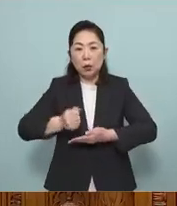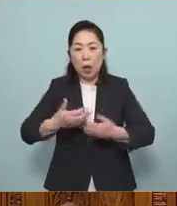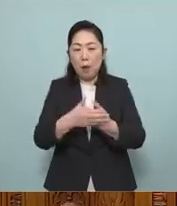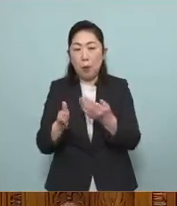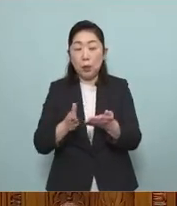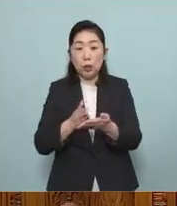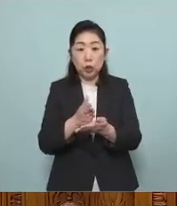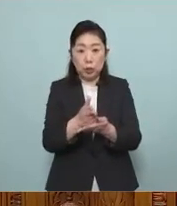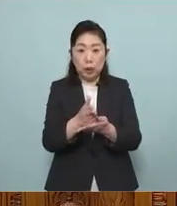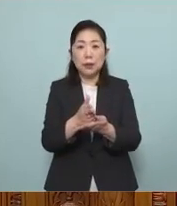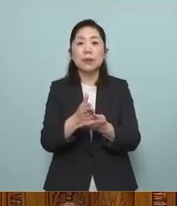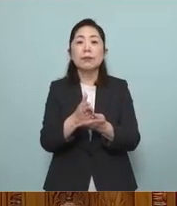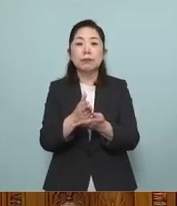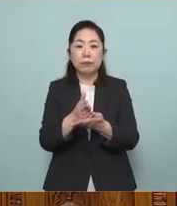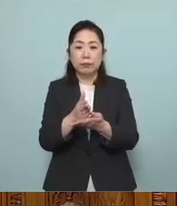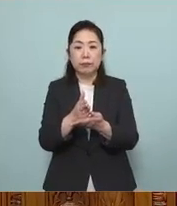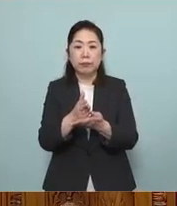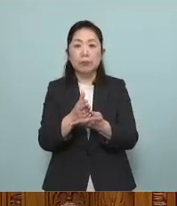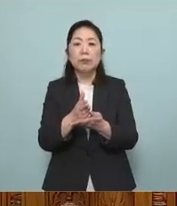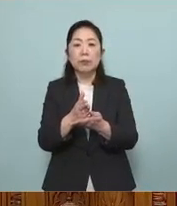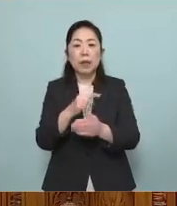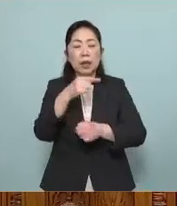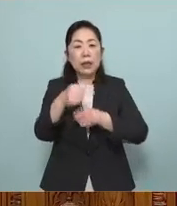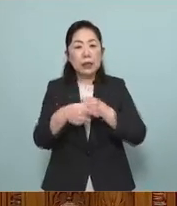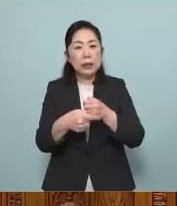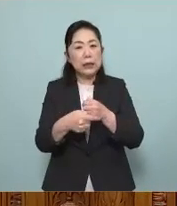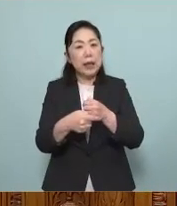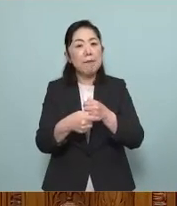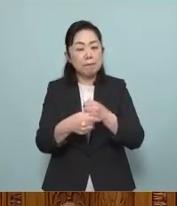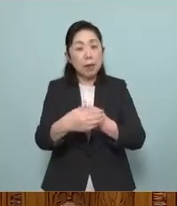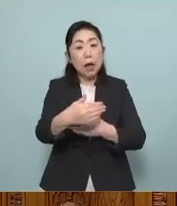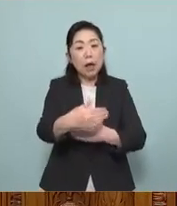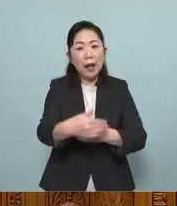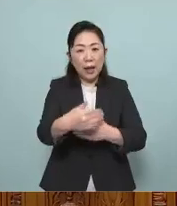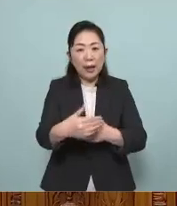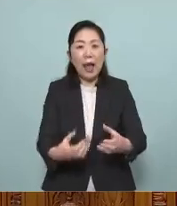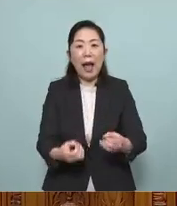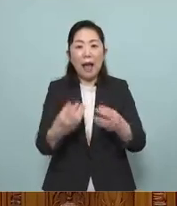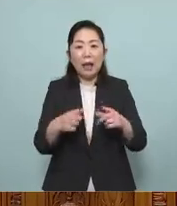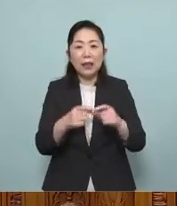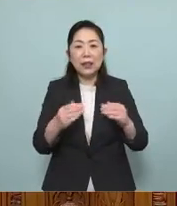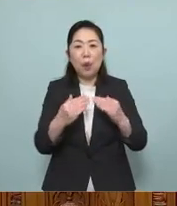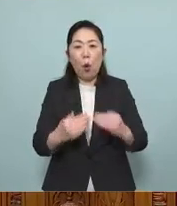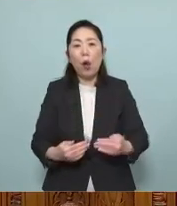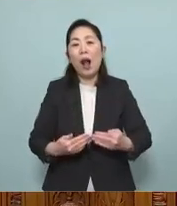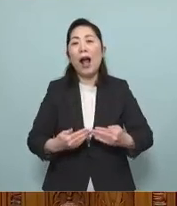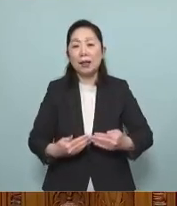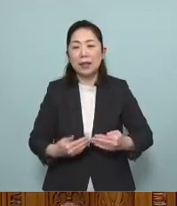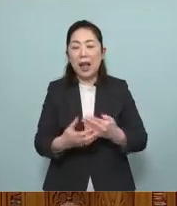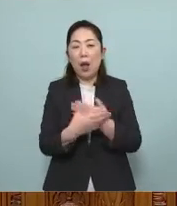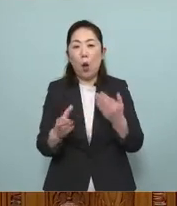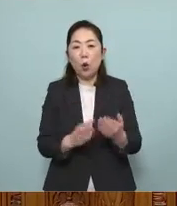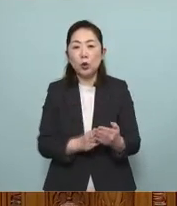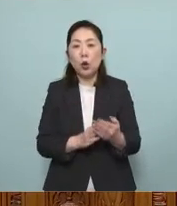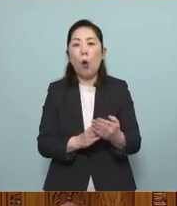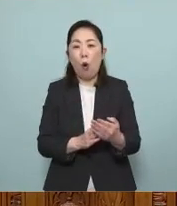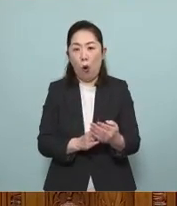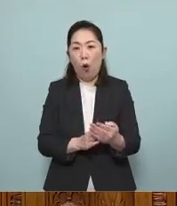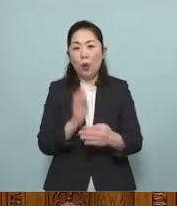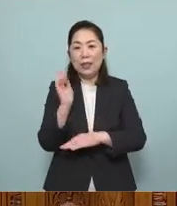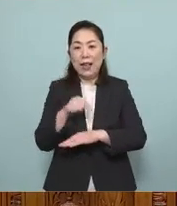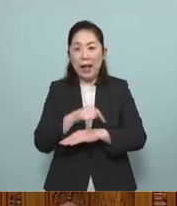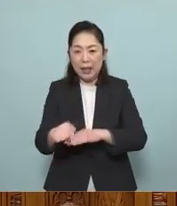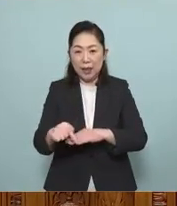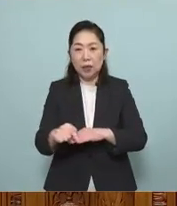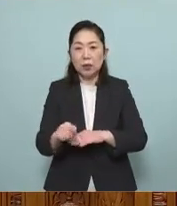きます。このため、おおむね1年かけて、新たな国家安全保障戦略、防衛大綱、中期防